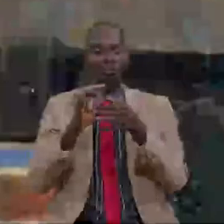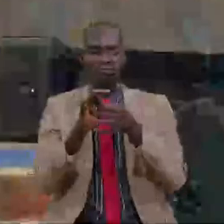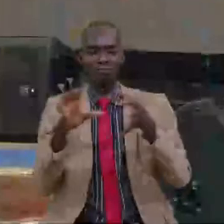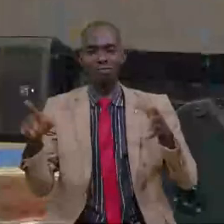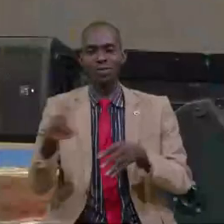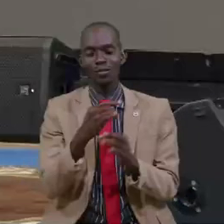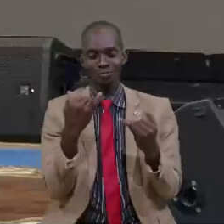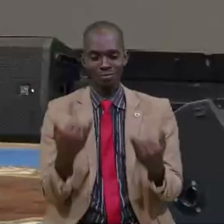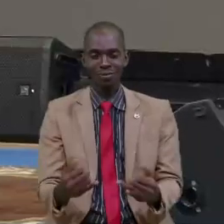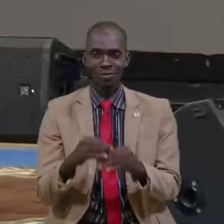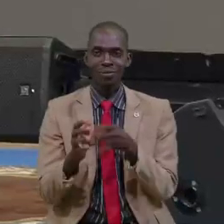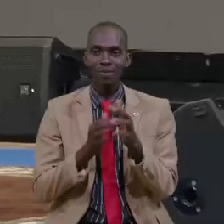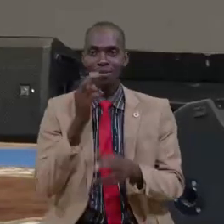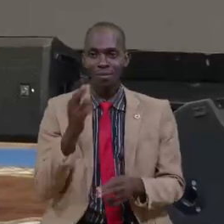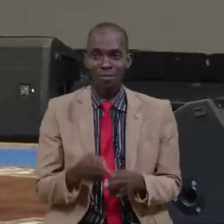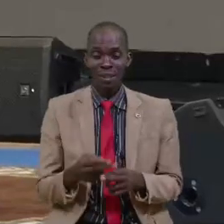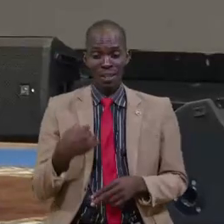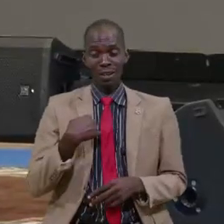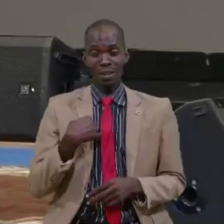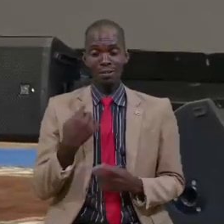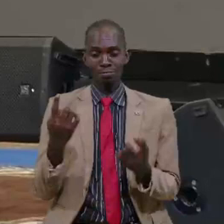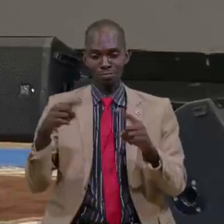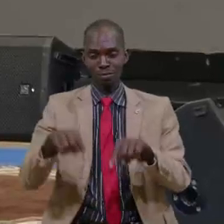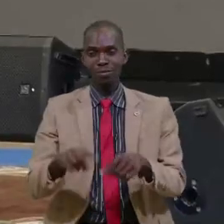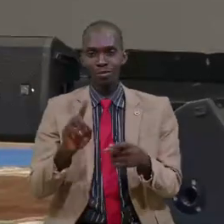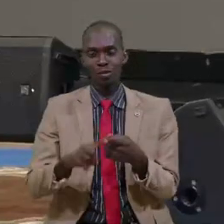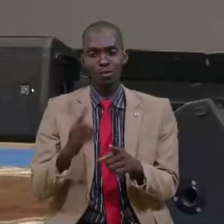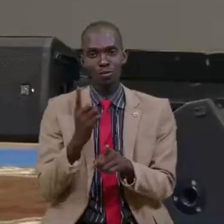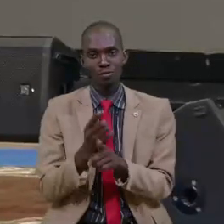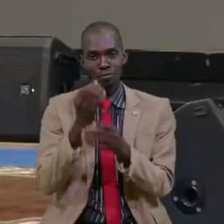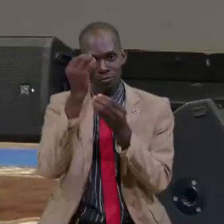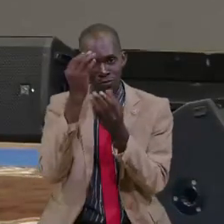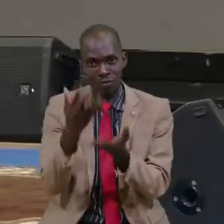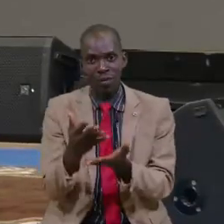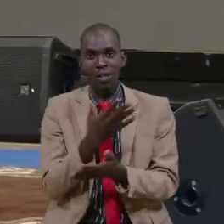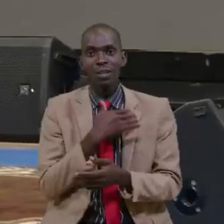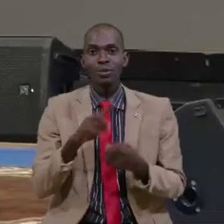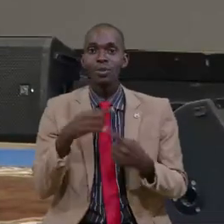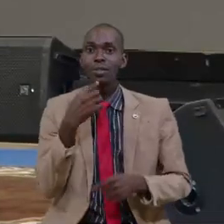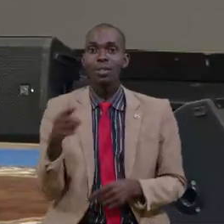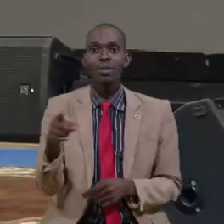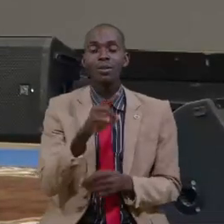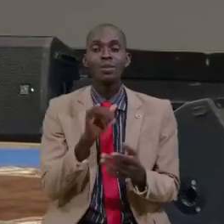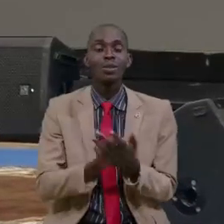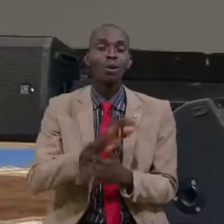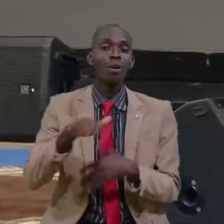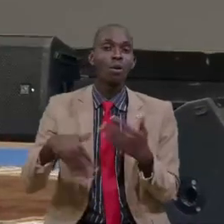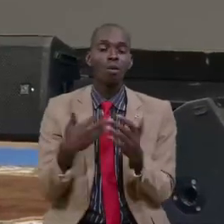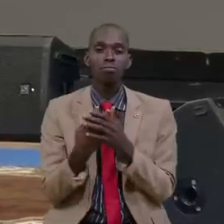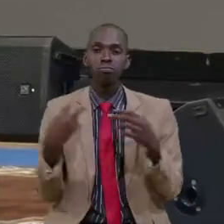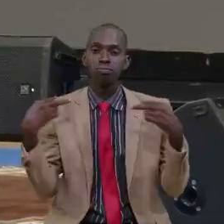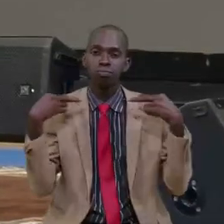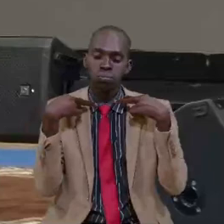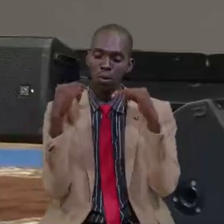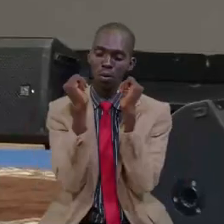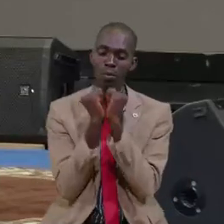Il t'a déjà délié. Je suis venu juste informer et te dire que tous les jours de